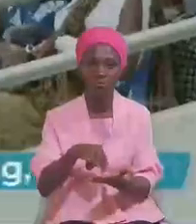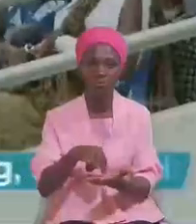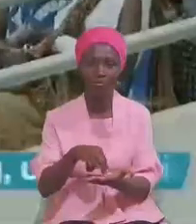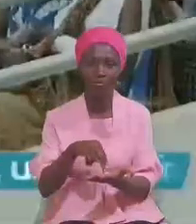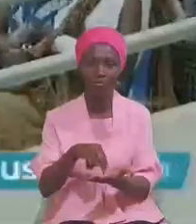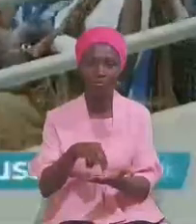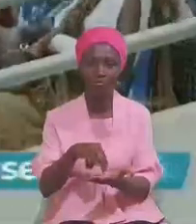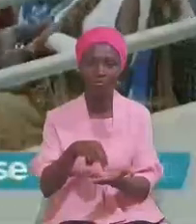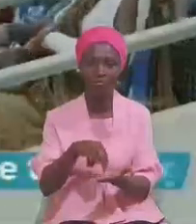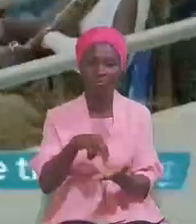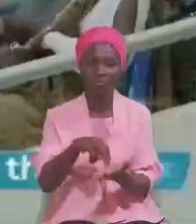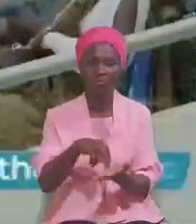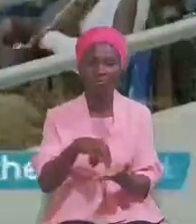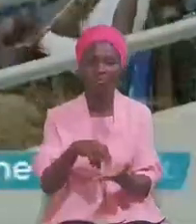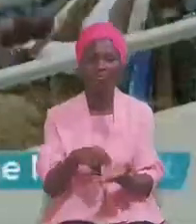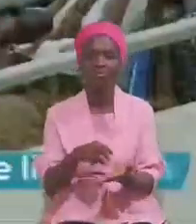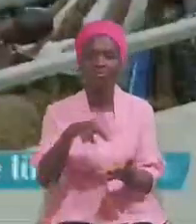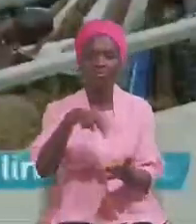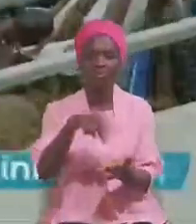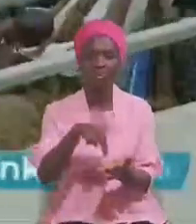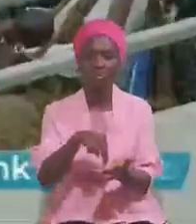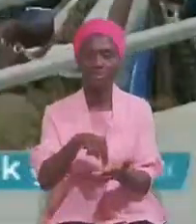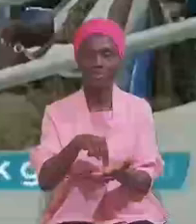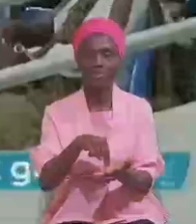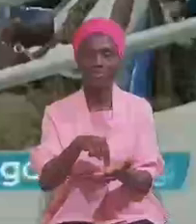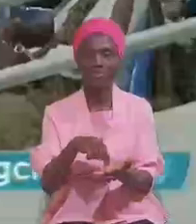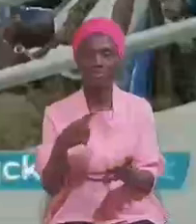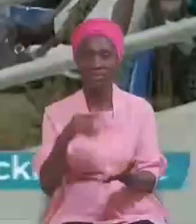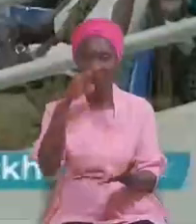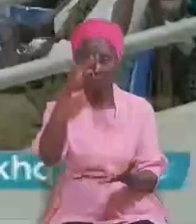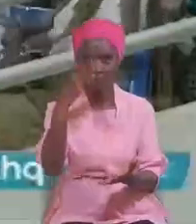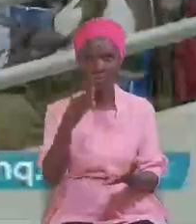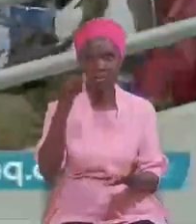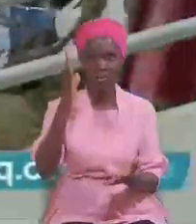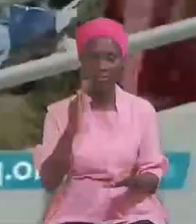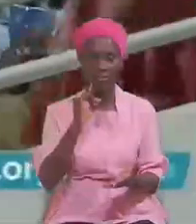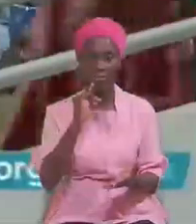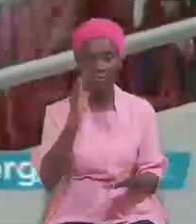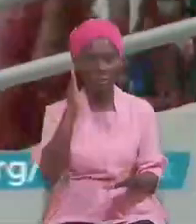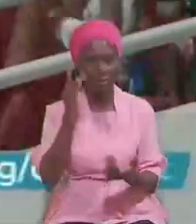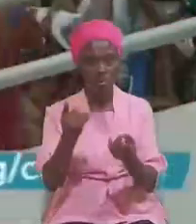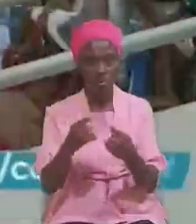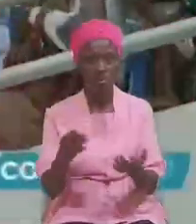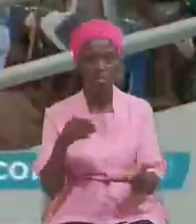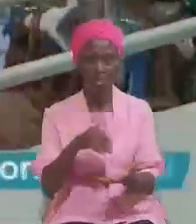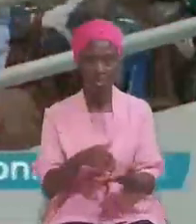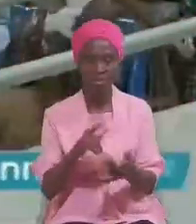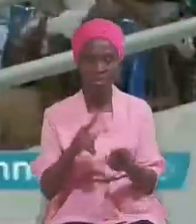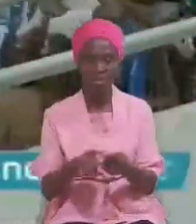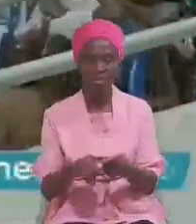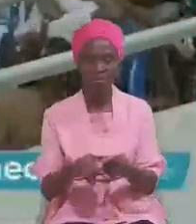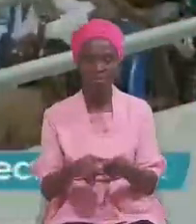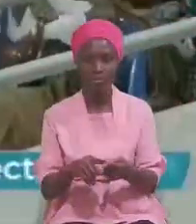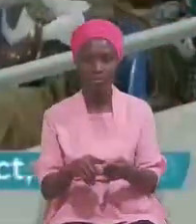Prière, vous tenir tous debout parce que l'heure sonne pour l'homme de Dieu de